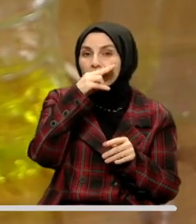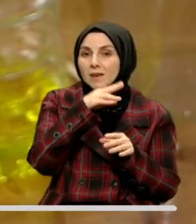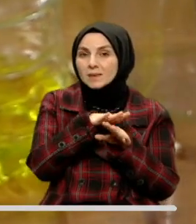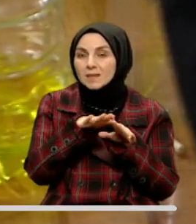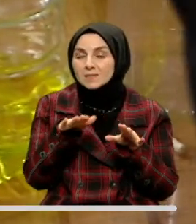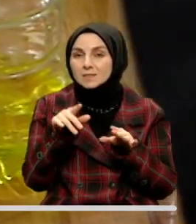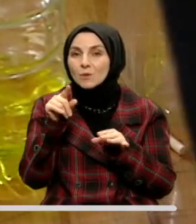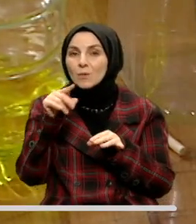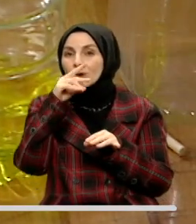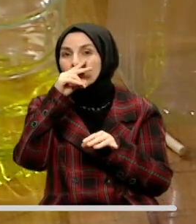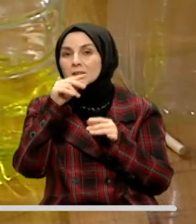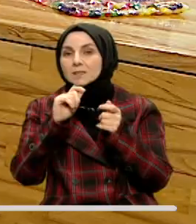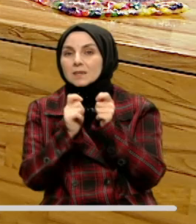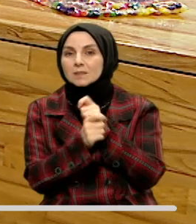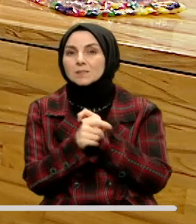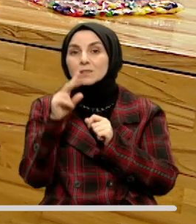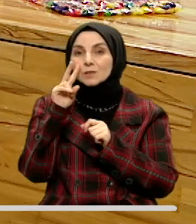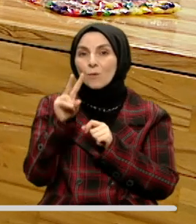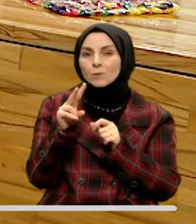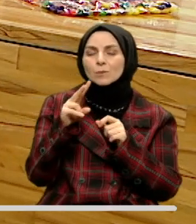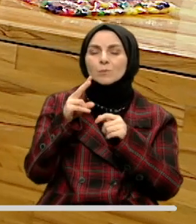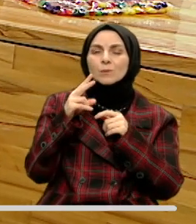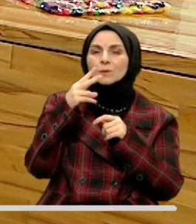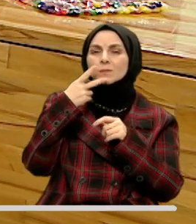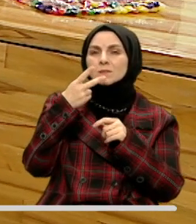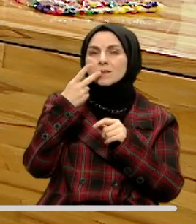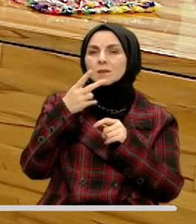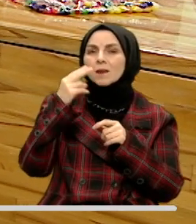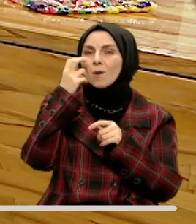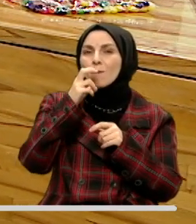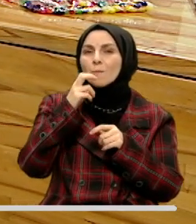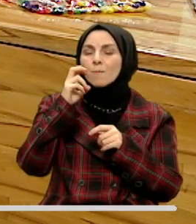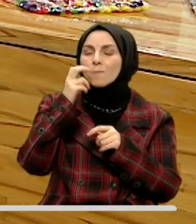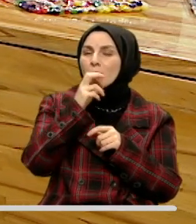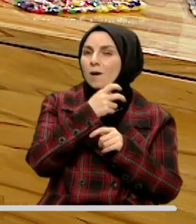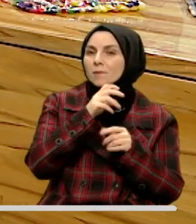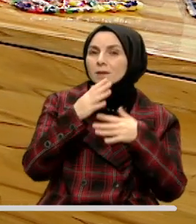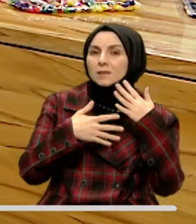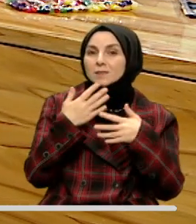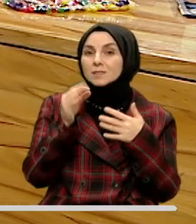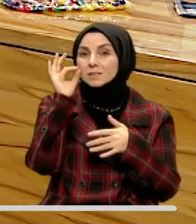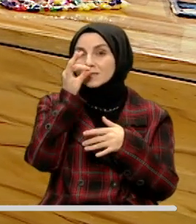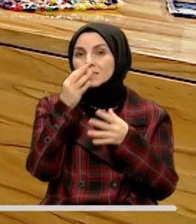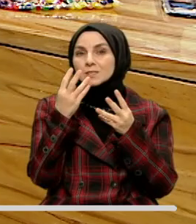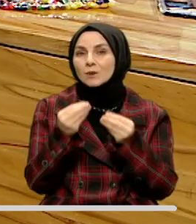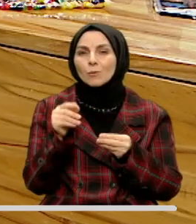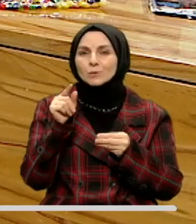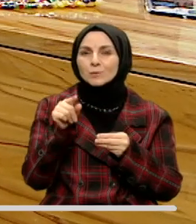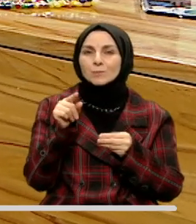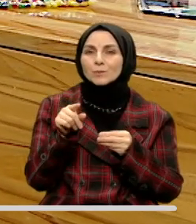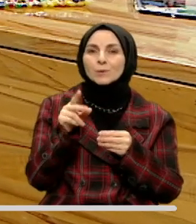buna geçti. Gördün mü, sarıdan maviyle karışınca işte yeşil oluştu. Bu peçete neymiş böyle,